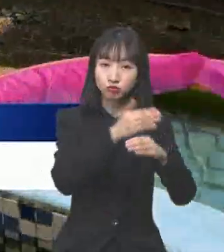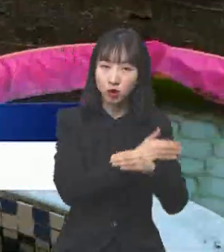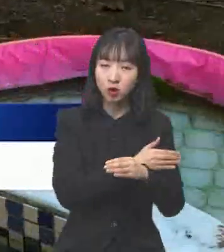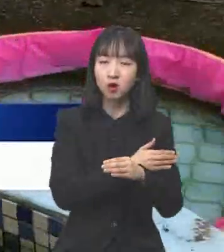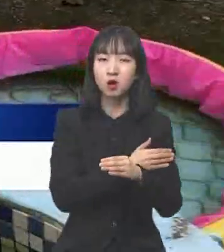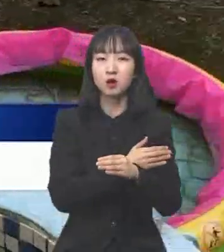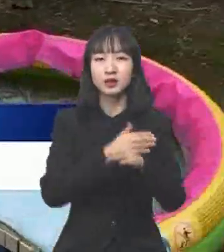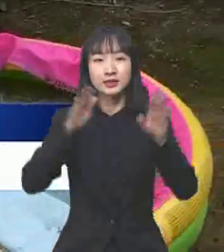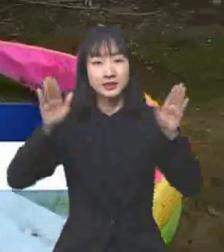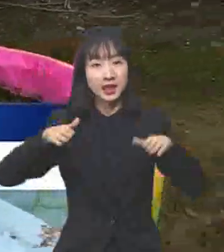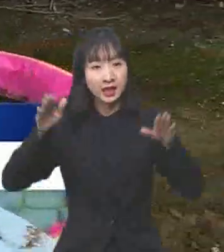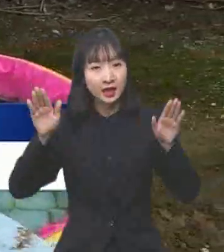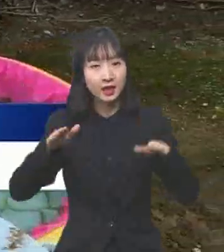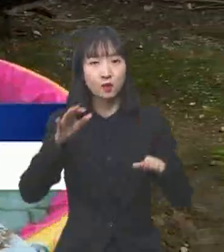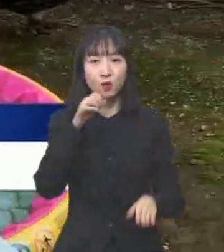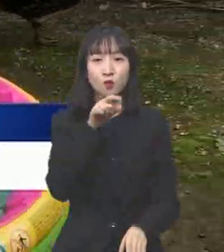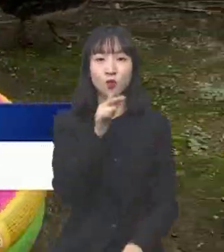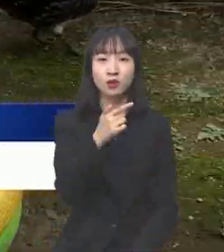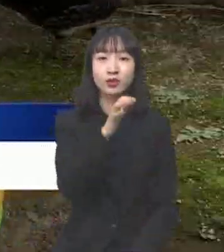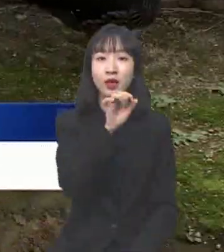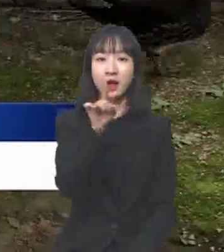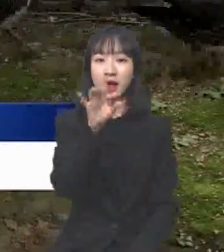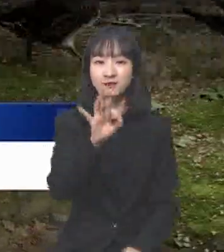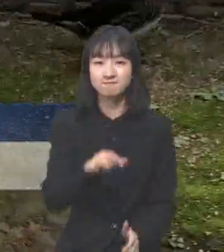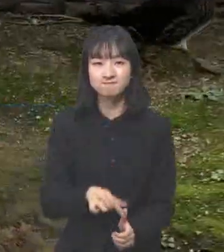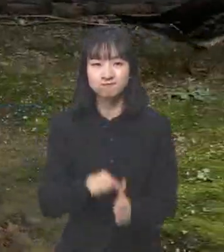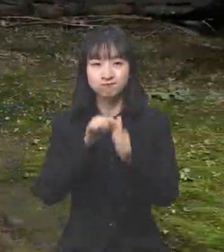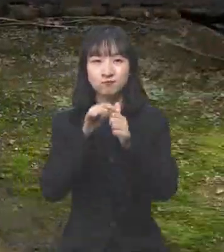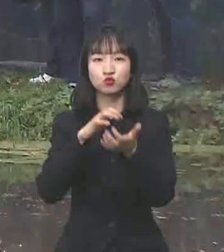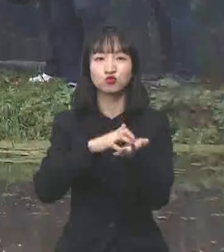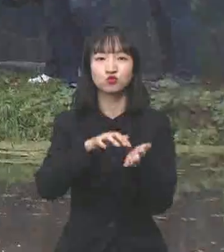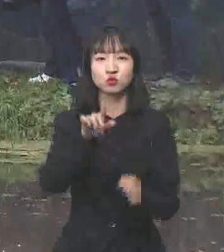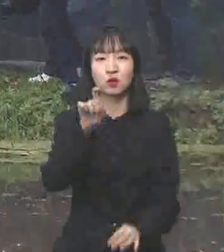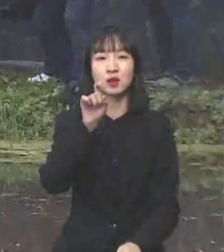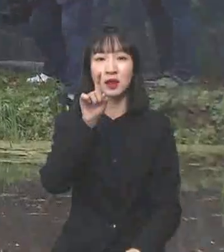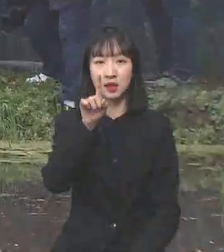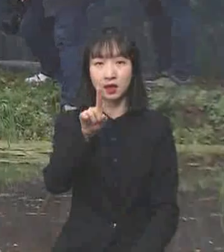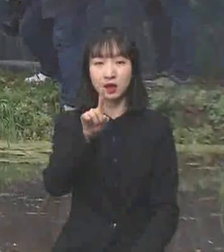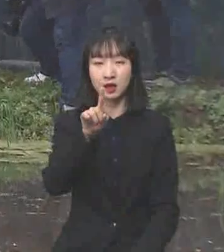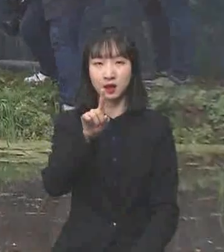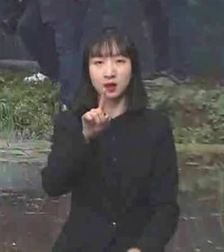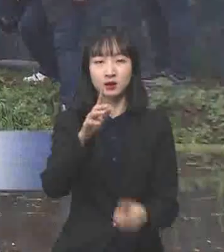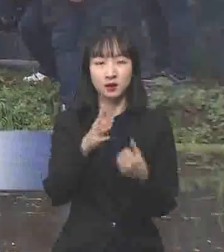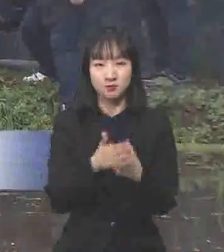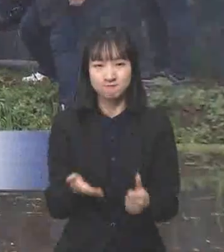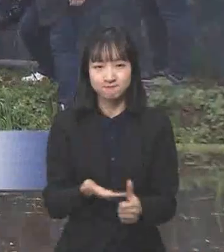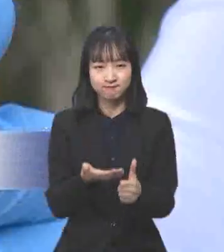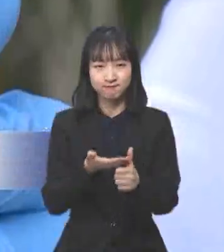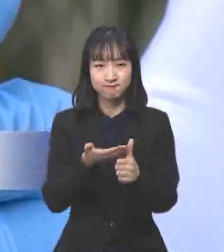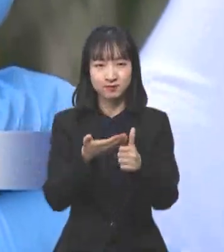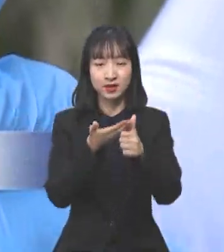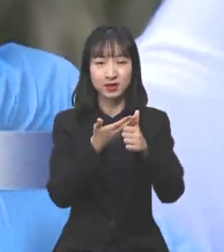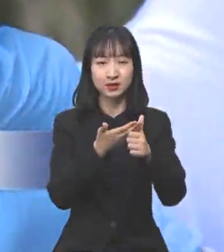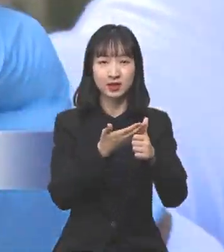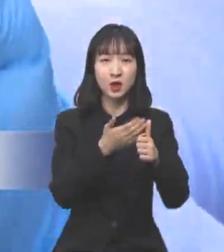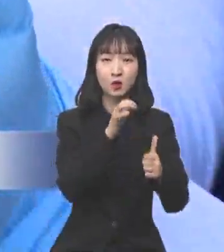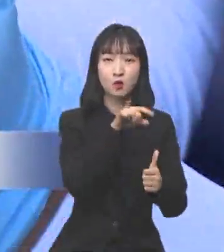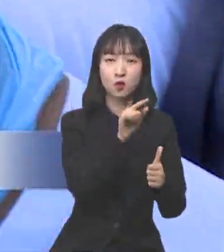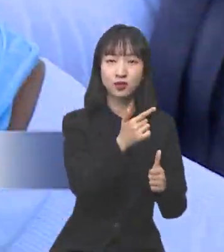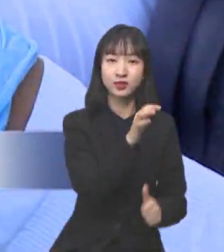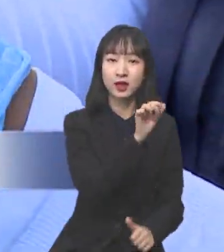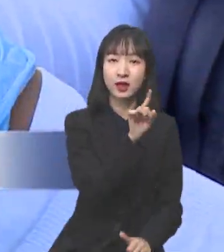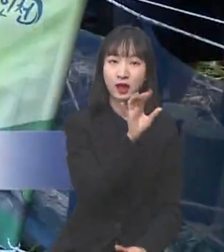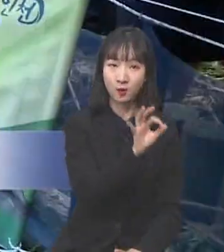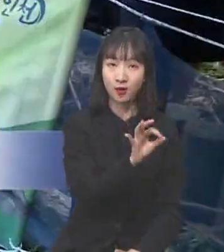어미를 잃은 새끼 원앙 11마리 로 규정했습니다 이중 건강하게 자란 원앙 다섯 마리와 최근 치료를